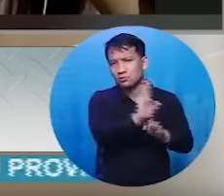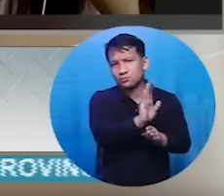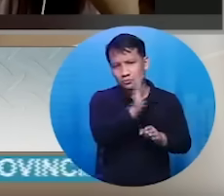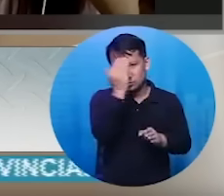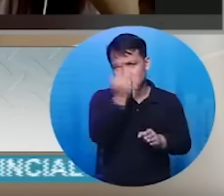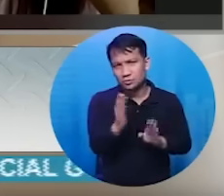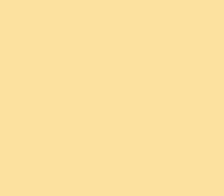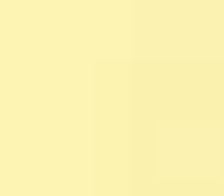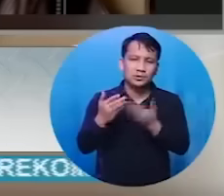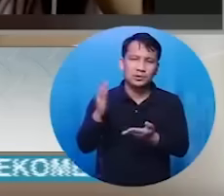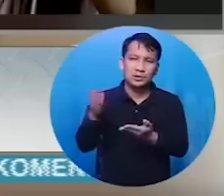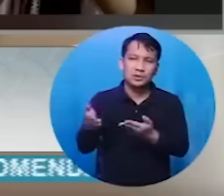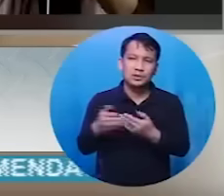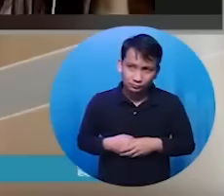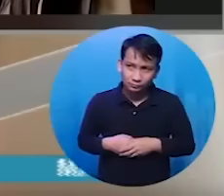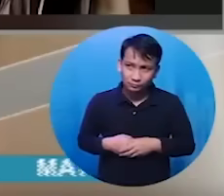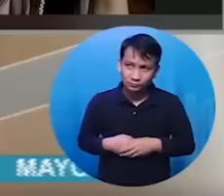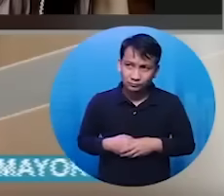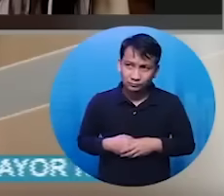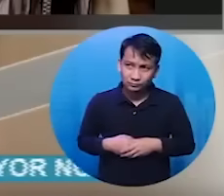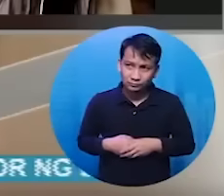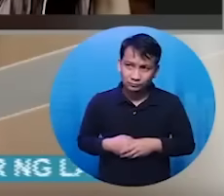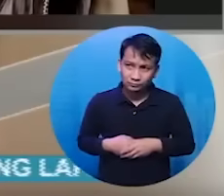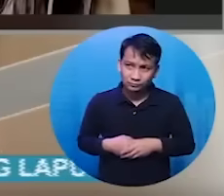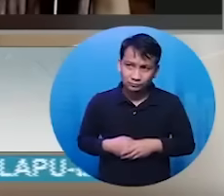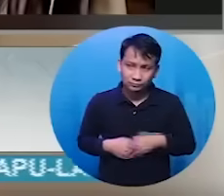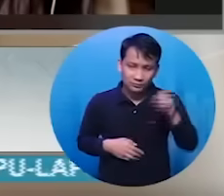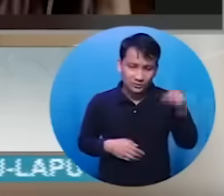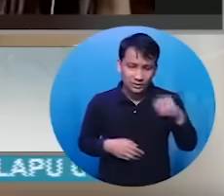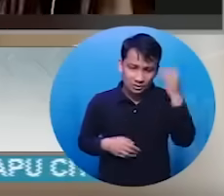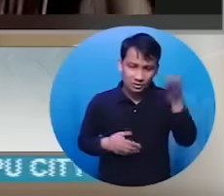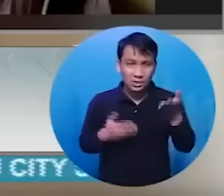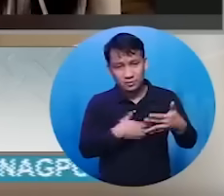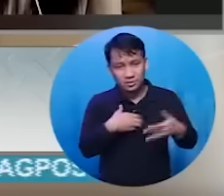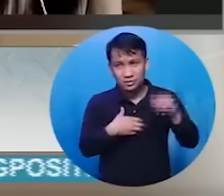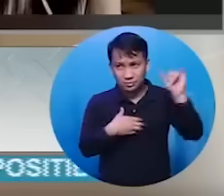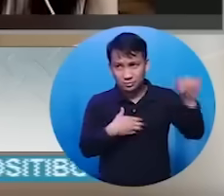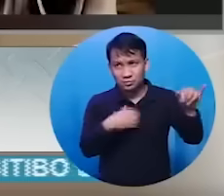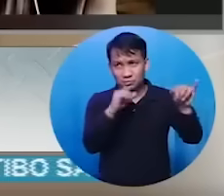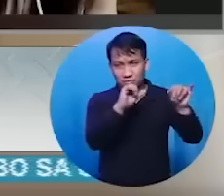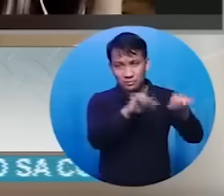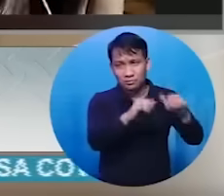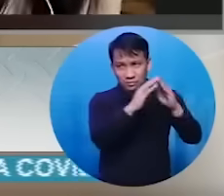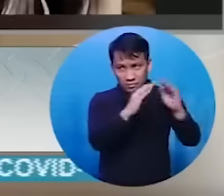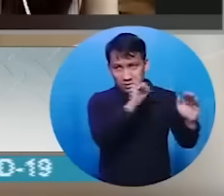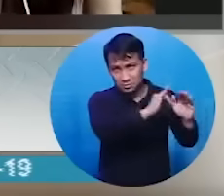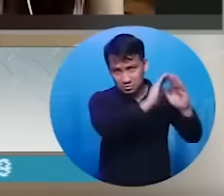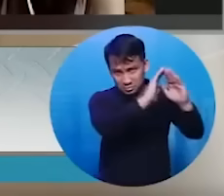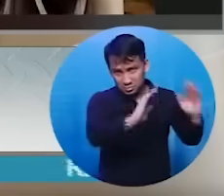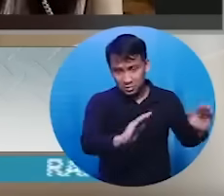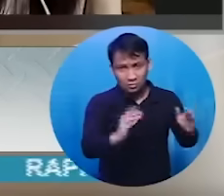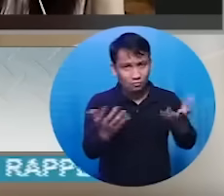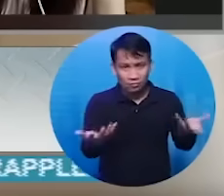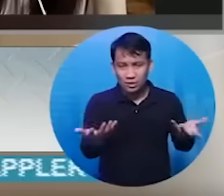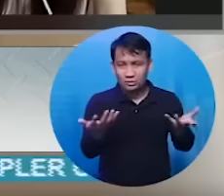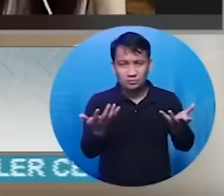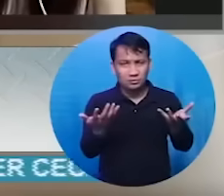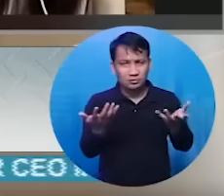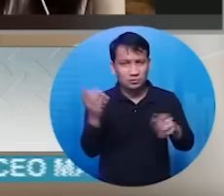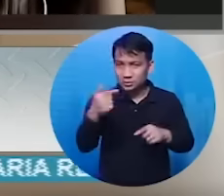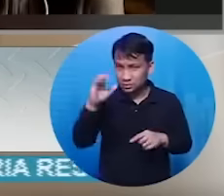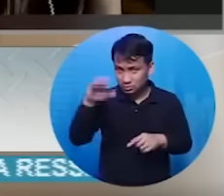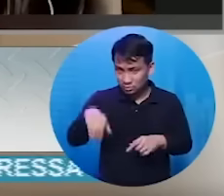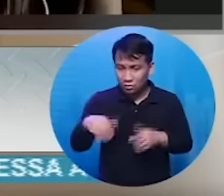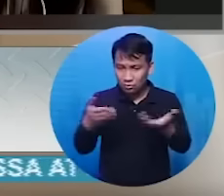kanya kumiling ang bata. Jim Boy. Yes, sir. Ganito, sasampang ka namin ng kaso. Diyan ka pa rin titira sa bahay. Kasi sir, wala ka mapuntan,